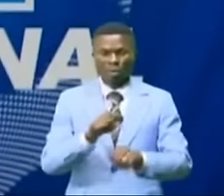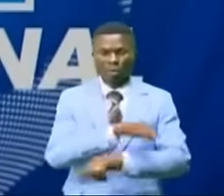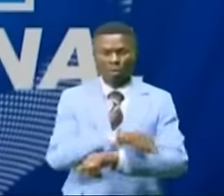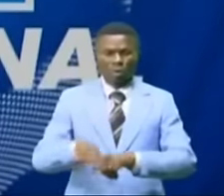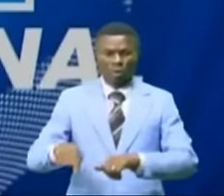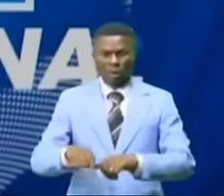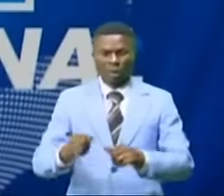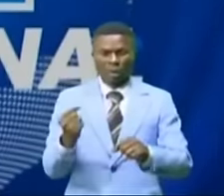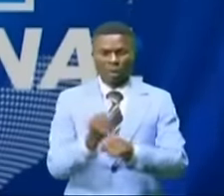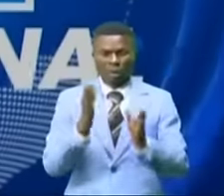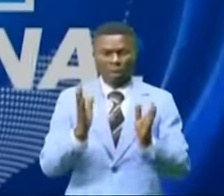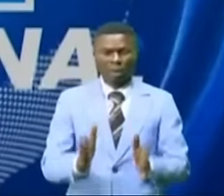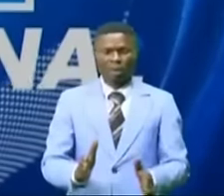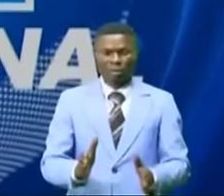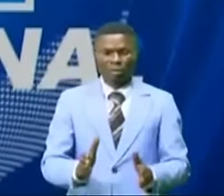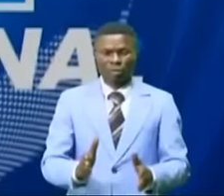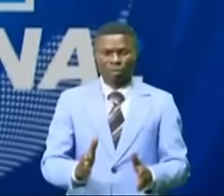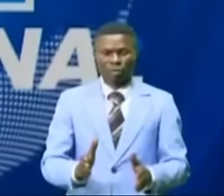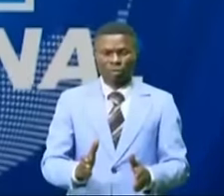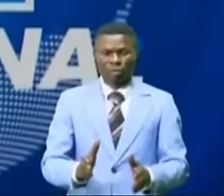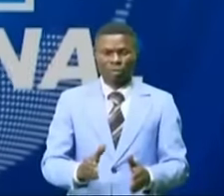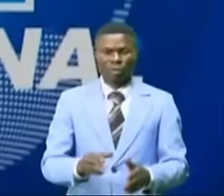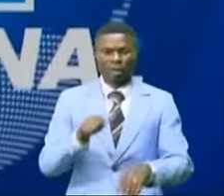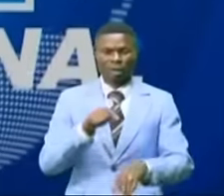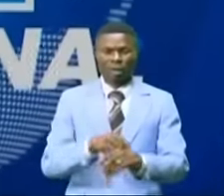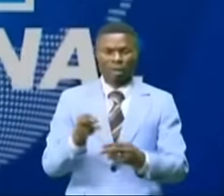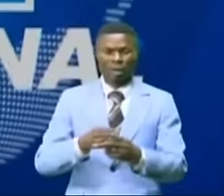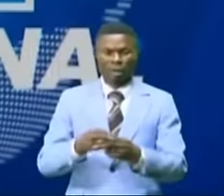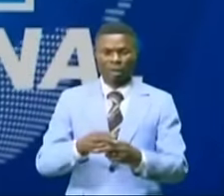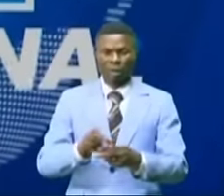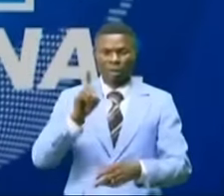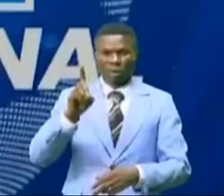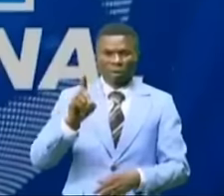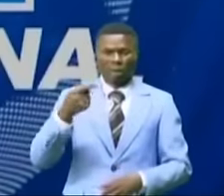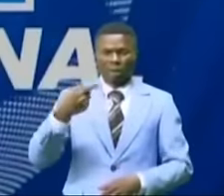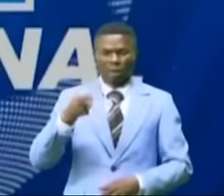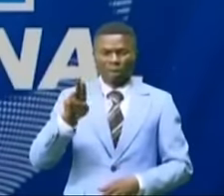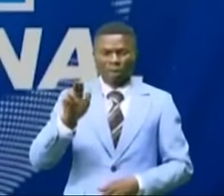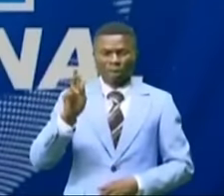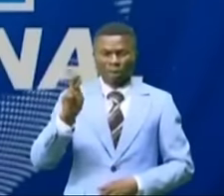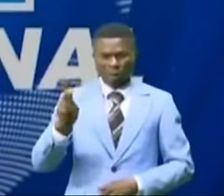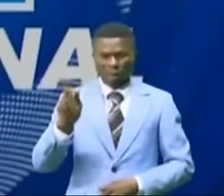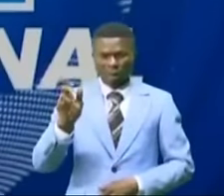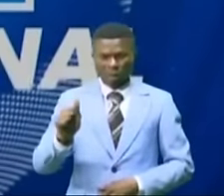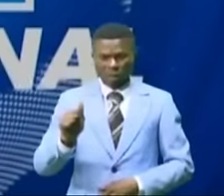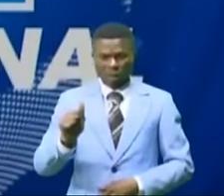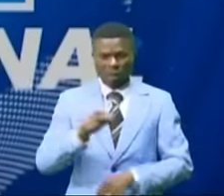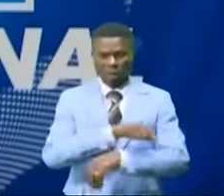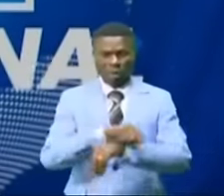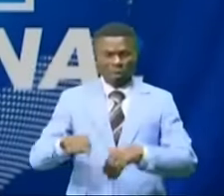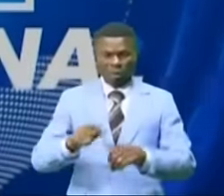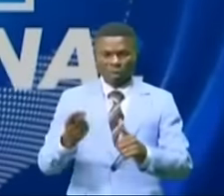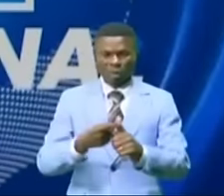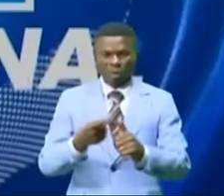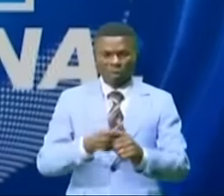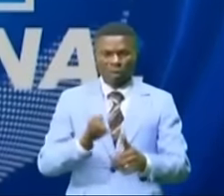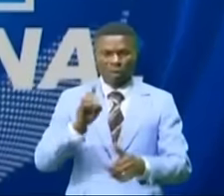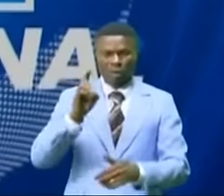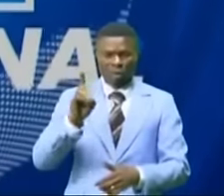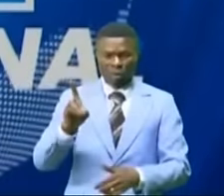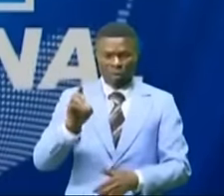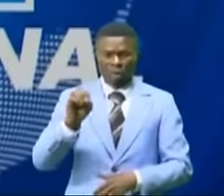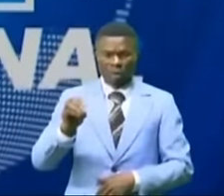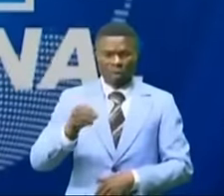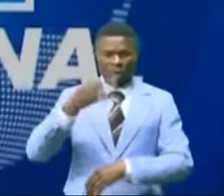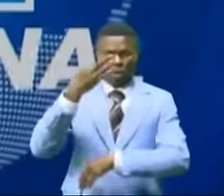administrative des personnes dites temporaires de la DGRK Congo Central, précisément du bureau de douane de Loufou,